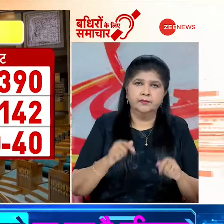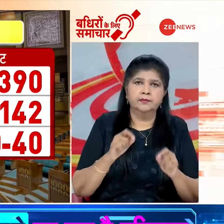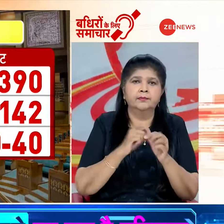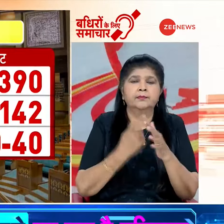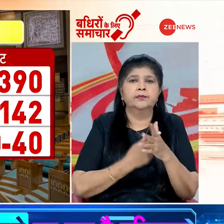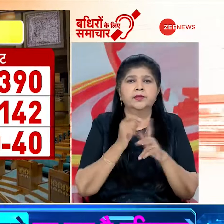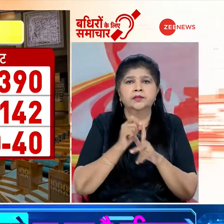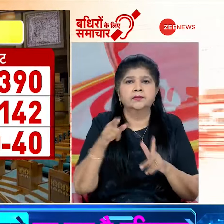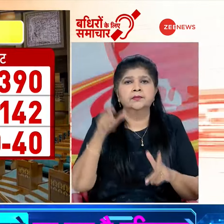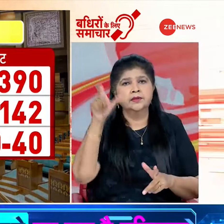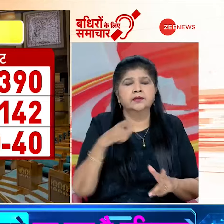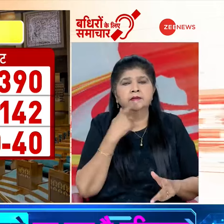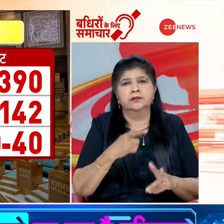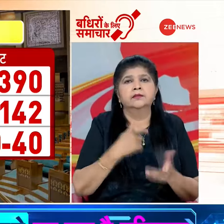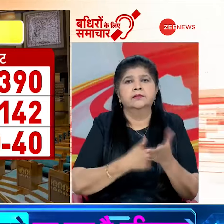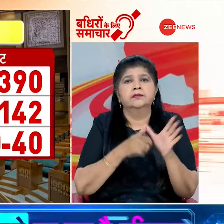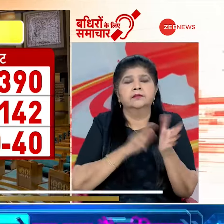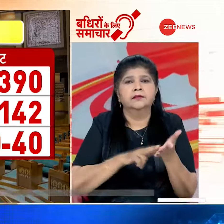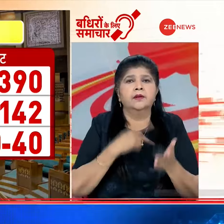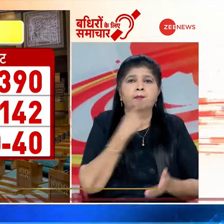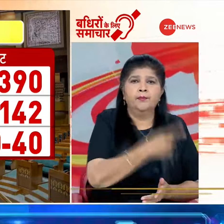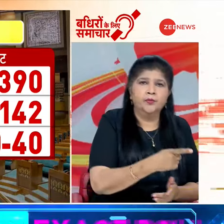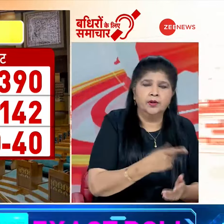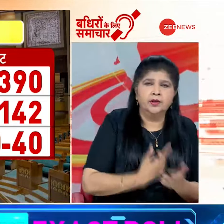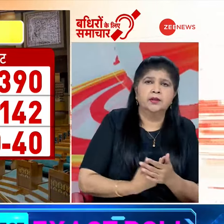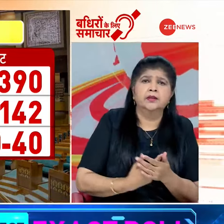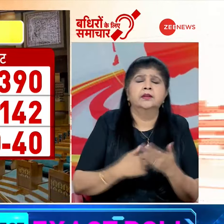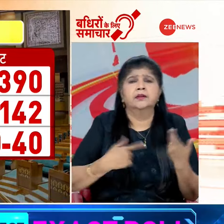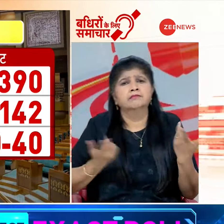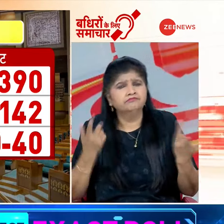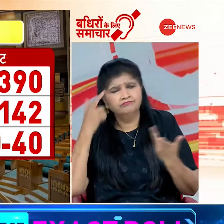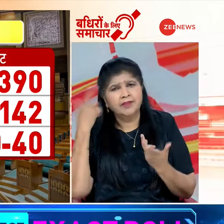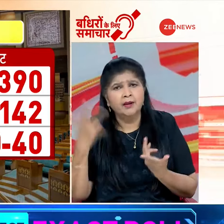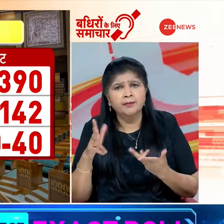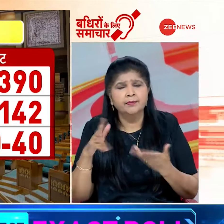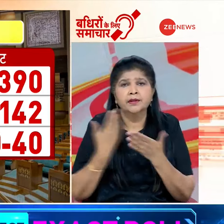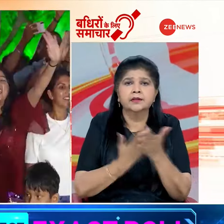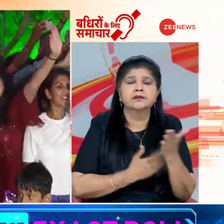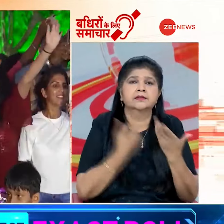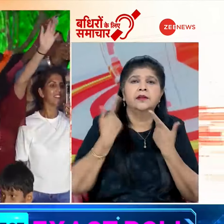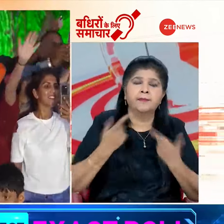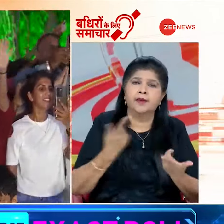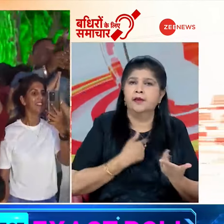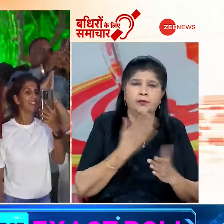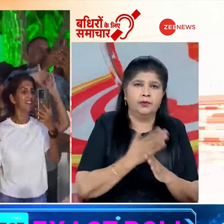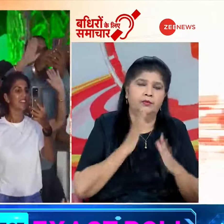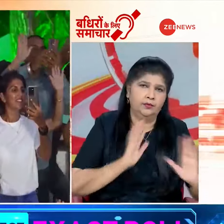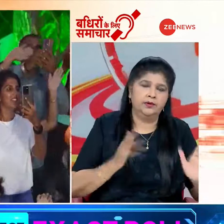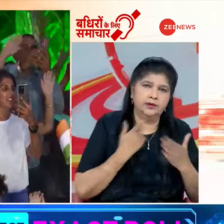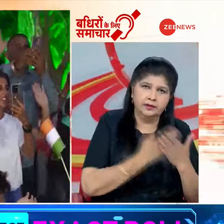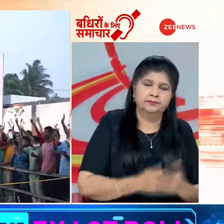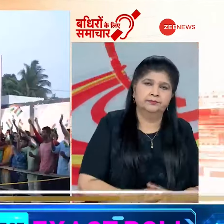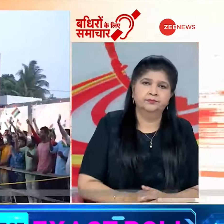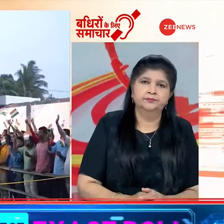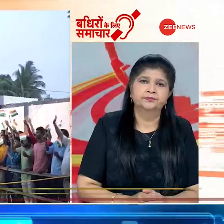नेता रविशंकर प्रसाद ने पलटवार करते हुए कहा कि दिन में सपने देखने पर पाबंदी नहीं